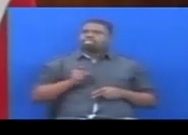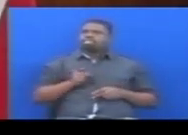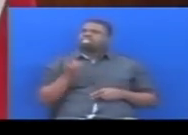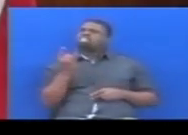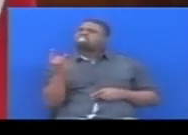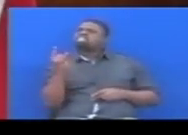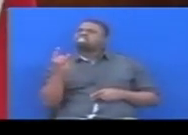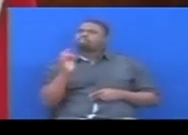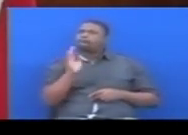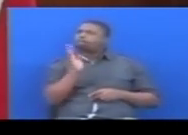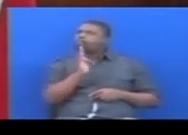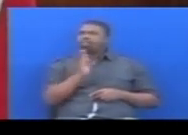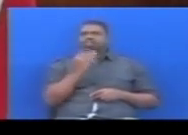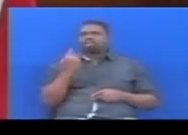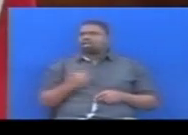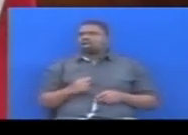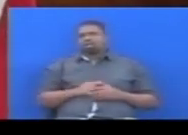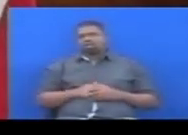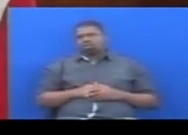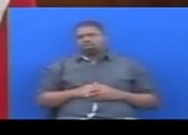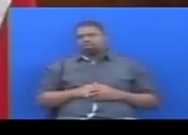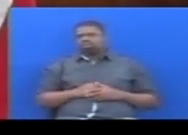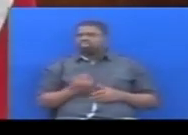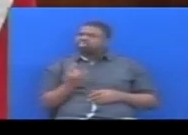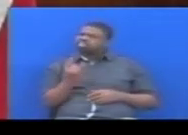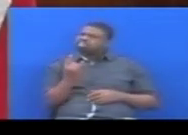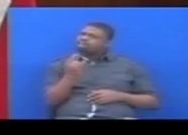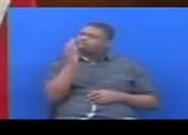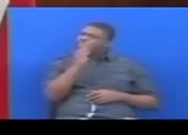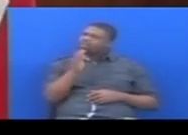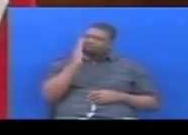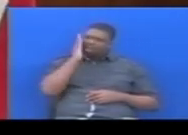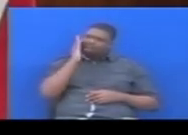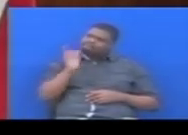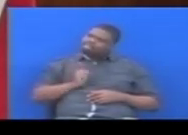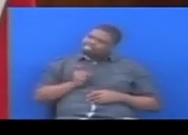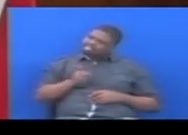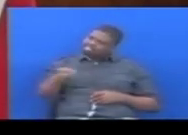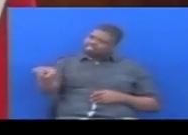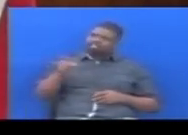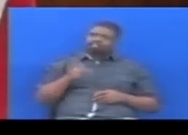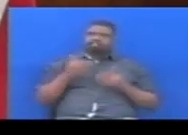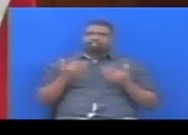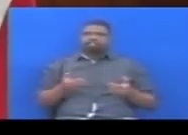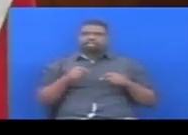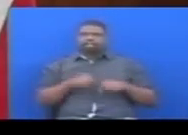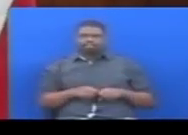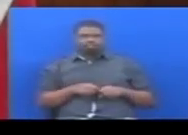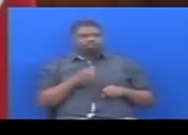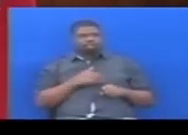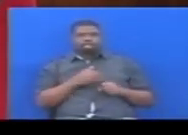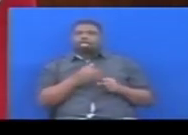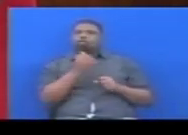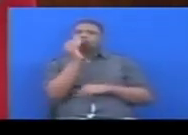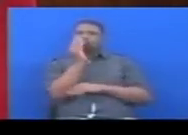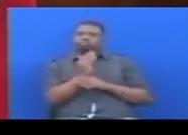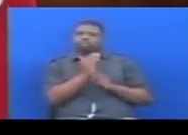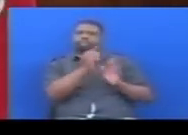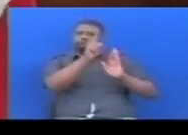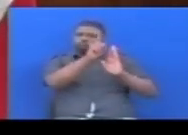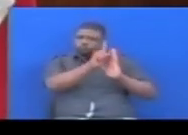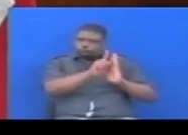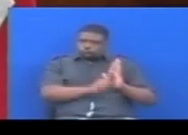Kwa hiyo tunataka tufanye mabadiliko ya sheria kushusha umri wa kuweza kutoa ridhaa ya kupima, kwa sababu kwa sasa, kwa mujibu wa